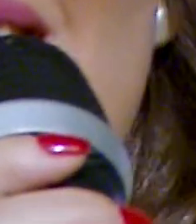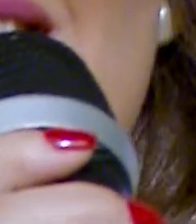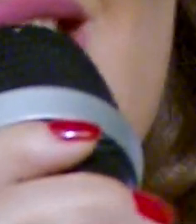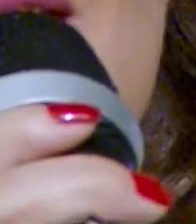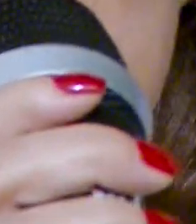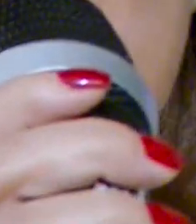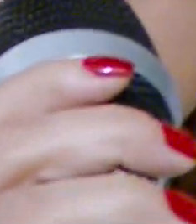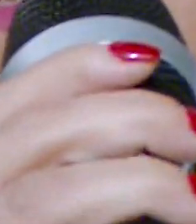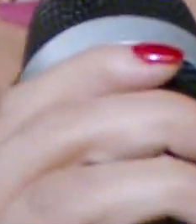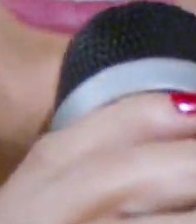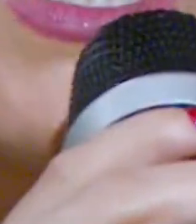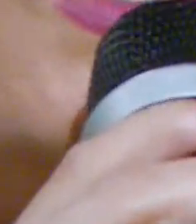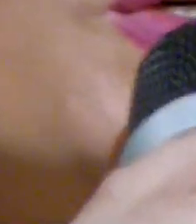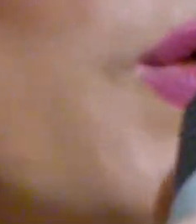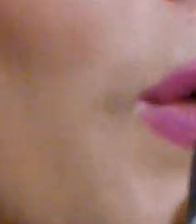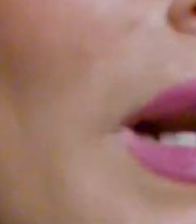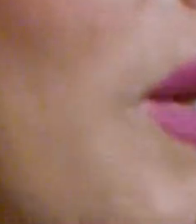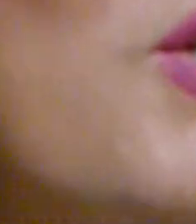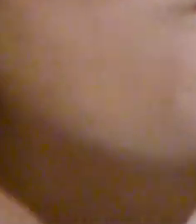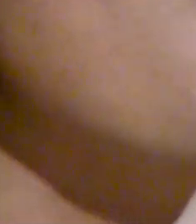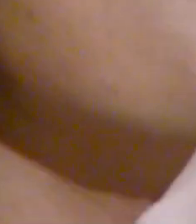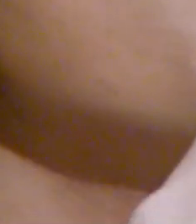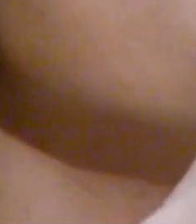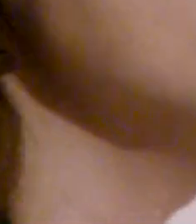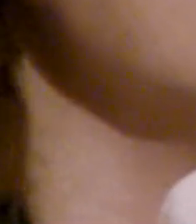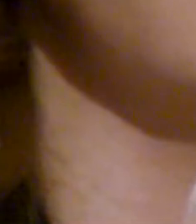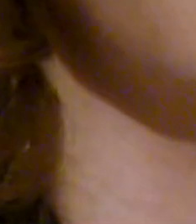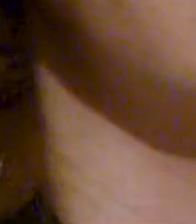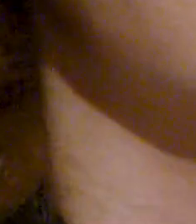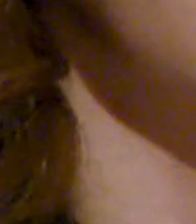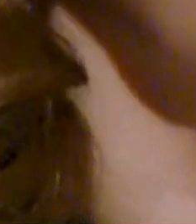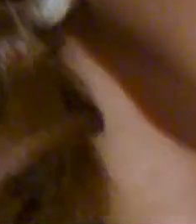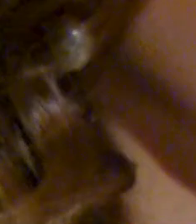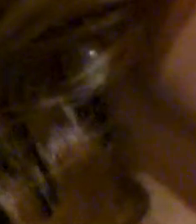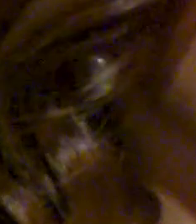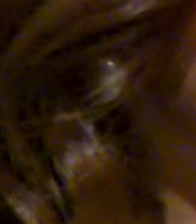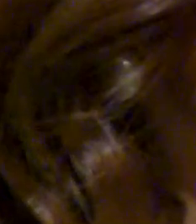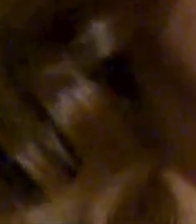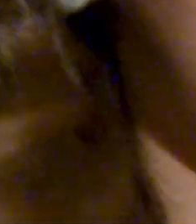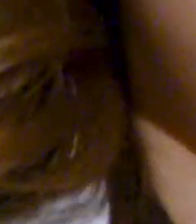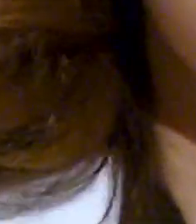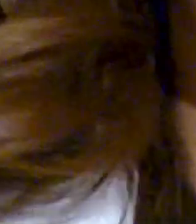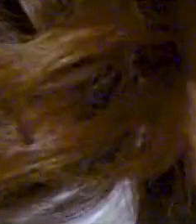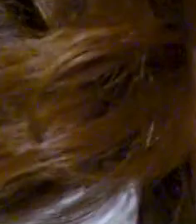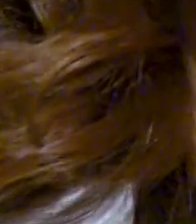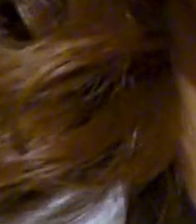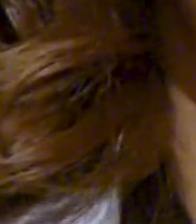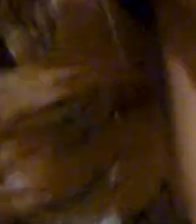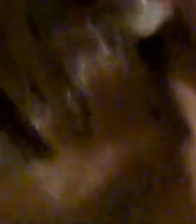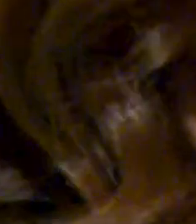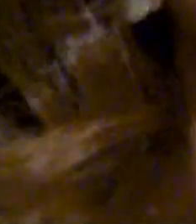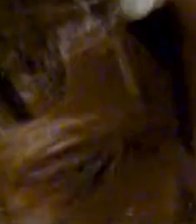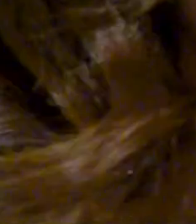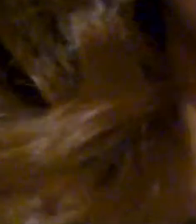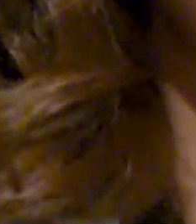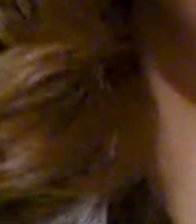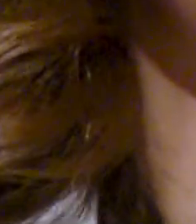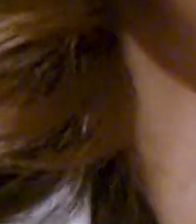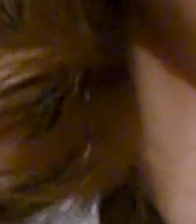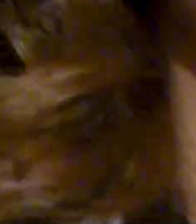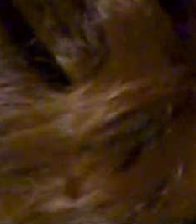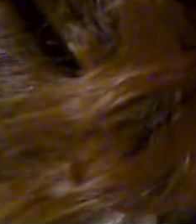والناس لايمين دول مش فاهمين ده قدر ولازم يجرى،